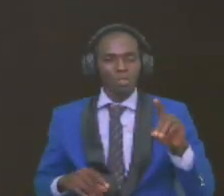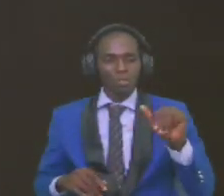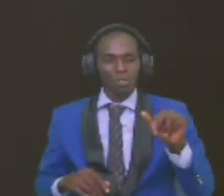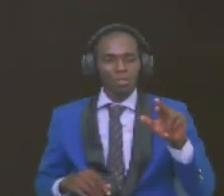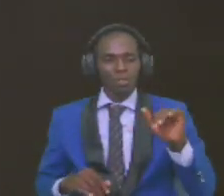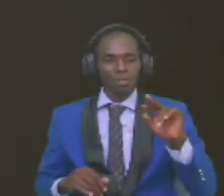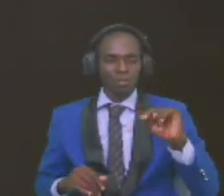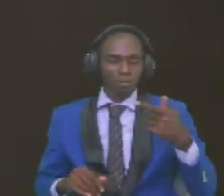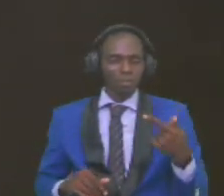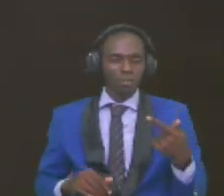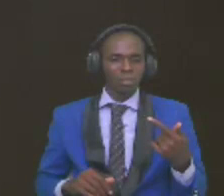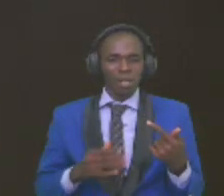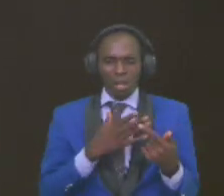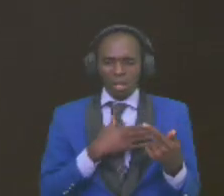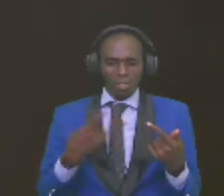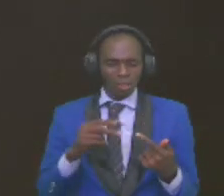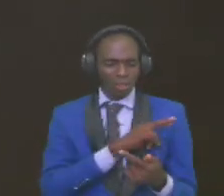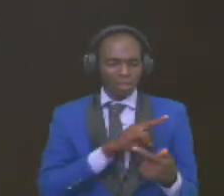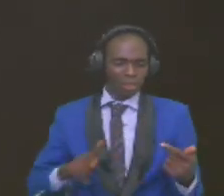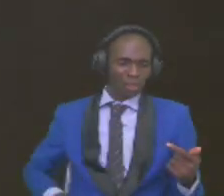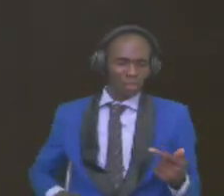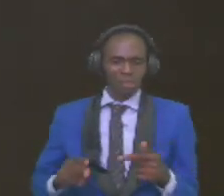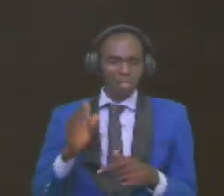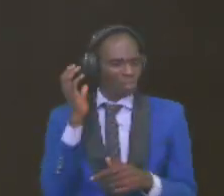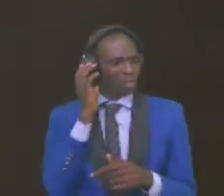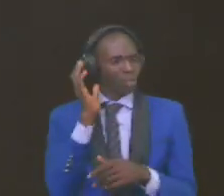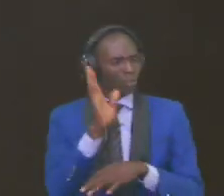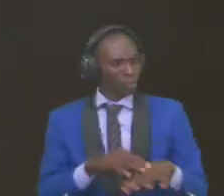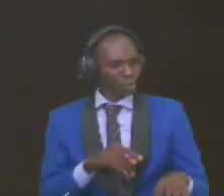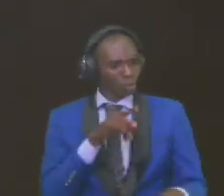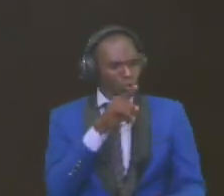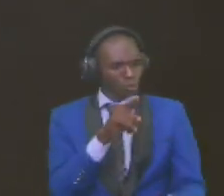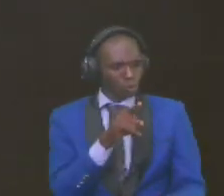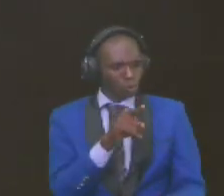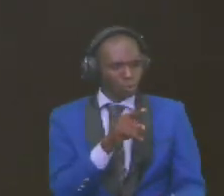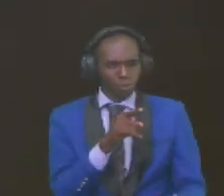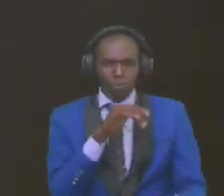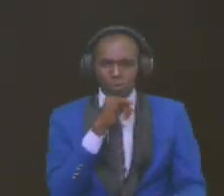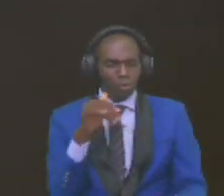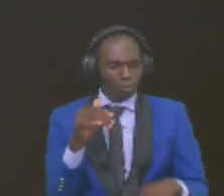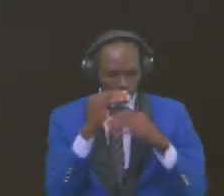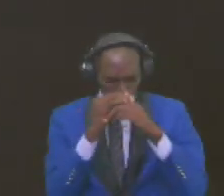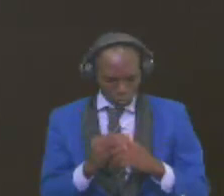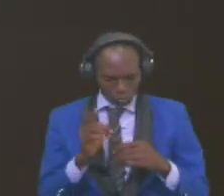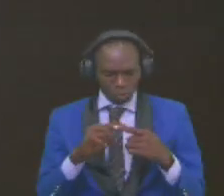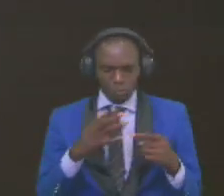d'oser et deux camps les à les appeler mais qu'est ce que j'apprends de vous tourner dans les parcs vous protéger mon idole maintenant je vous